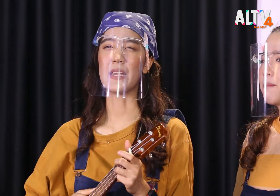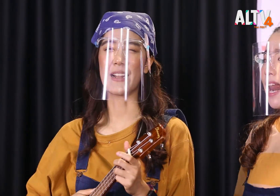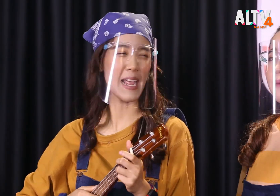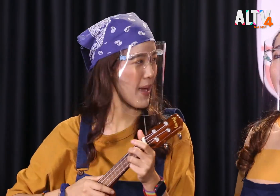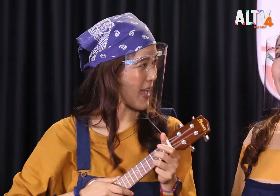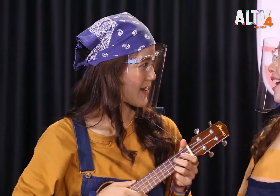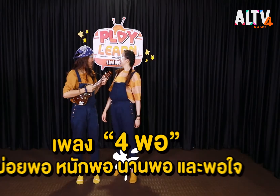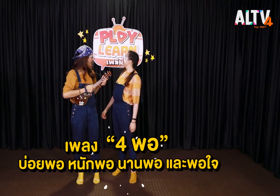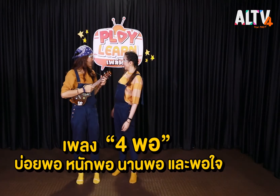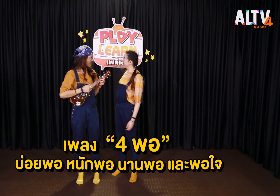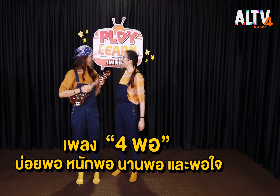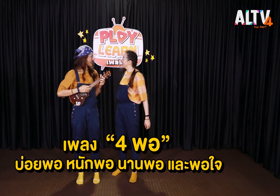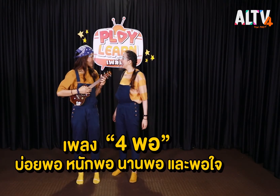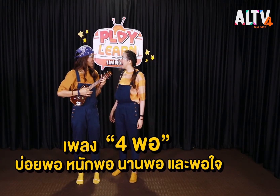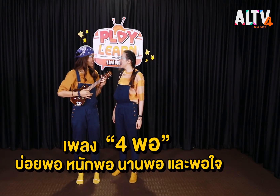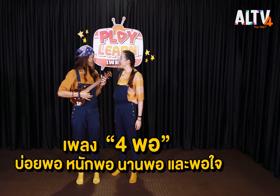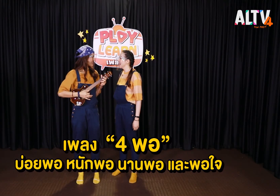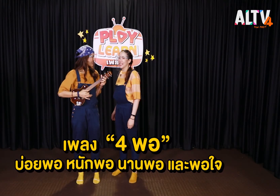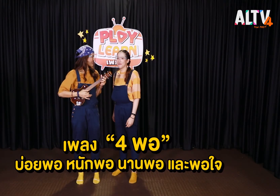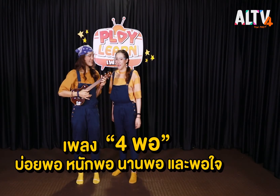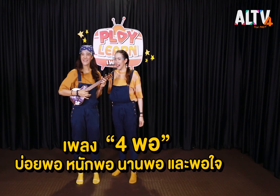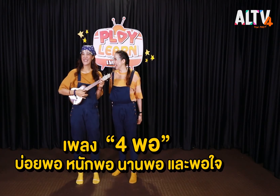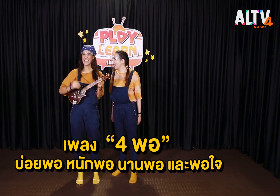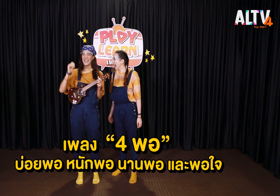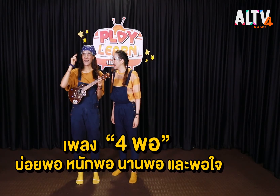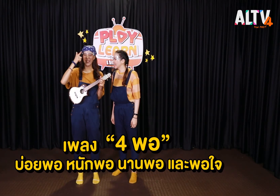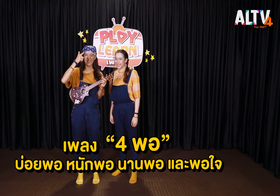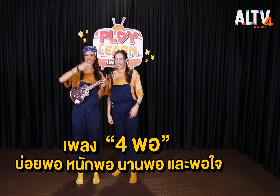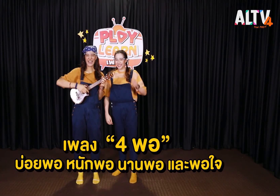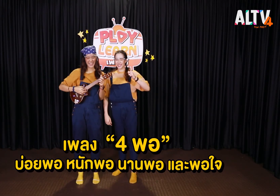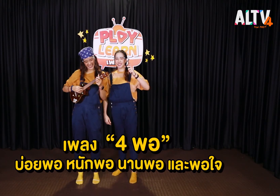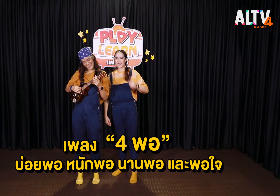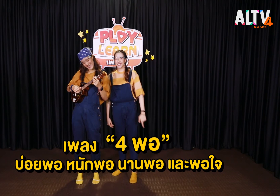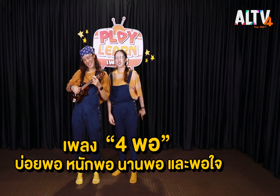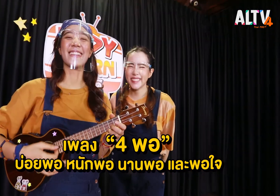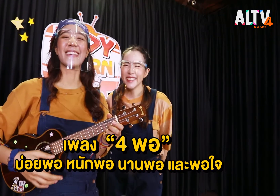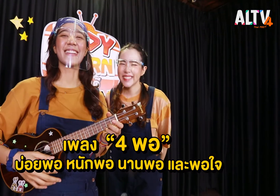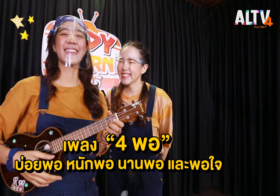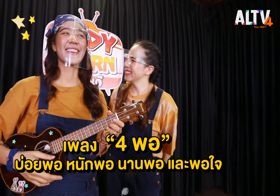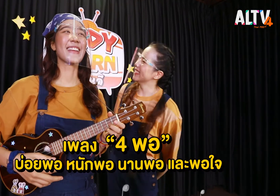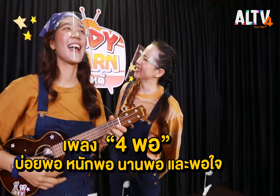พอเนี่ยมีอะไรบ้าง ดีเลยค่ะพี่พิมงั้นไปฟังกันเลยดีกว่า ไปฟังกันเลย